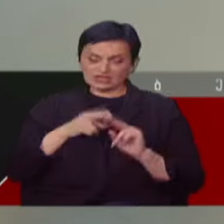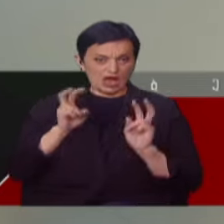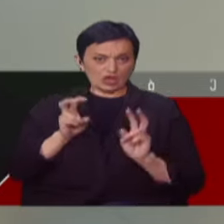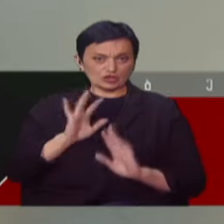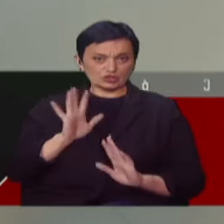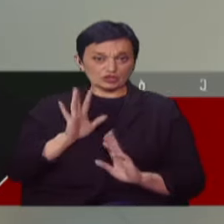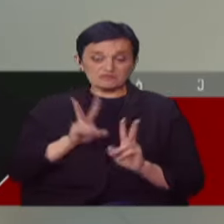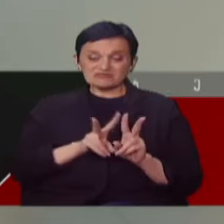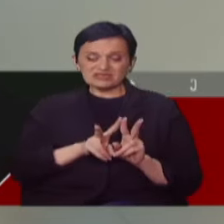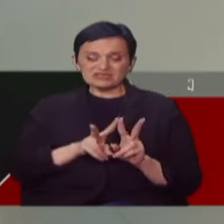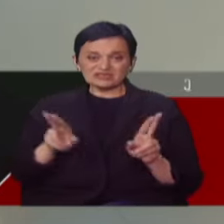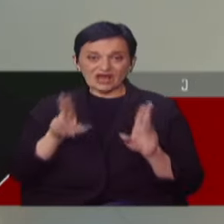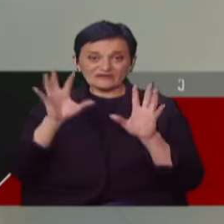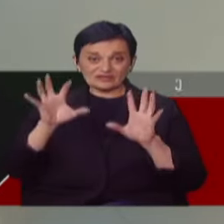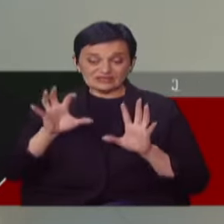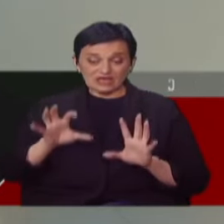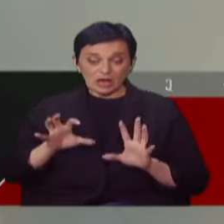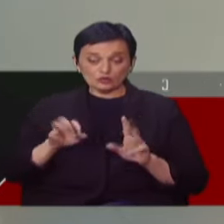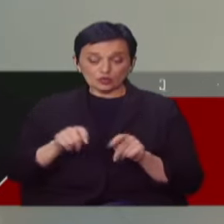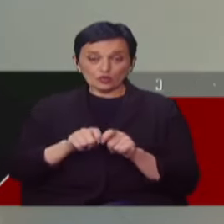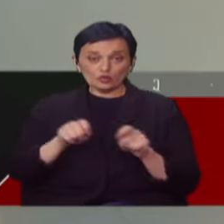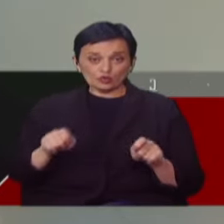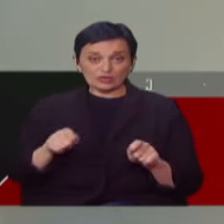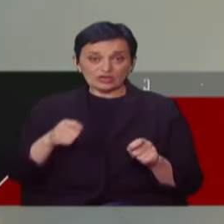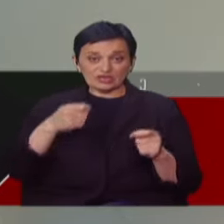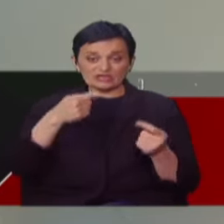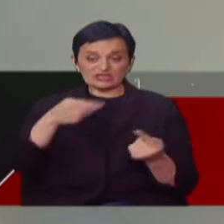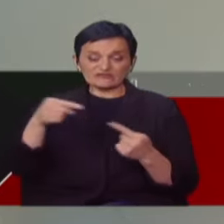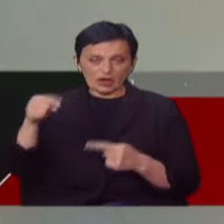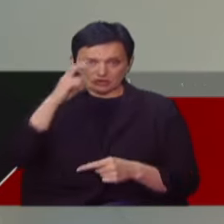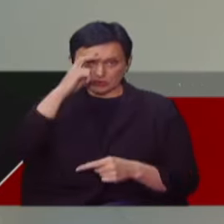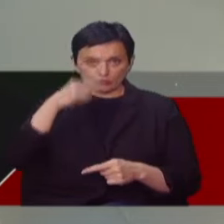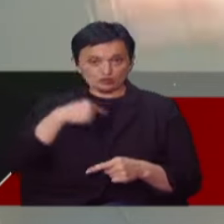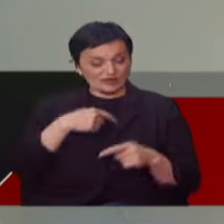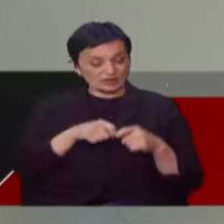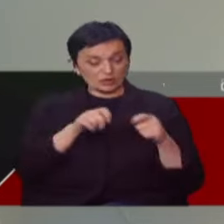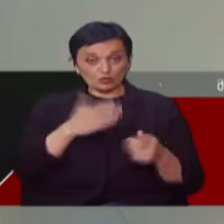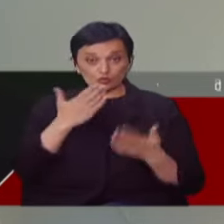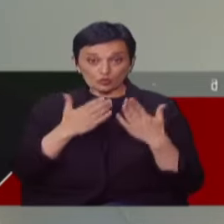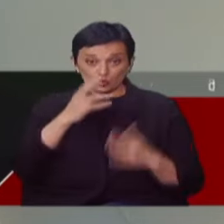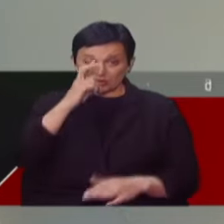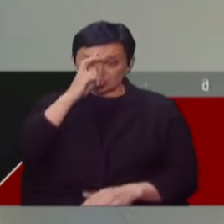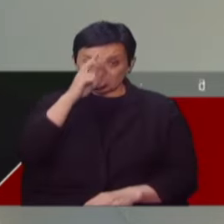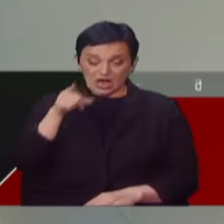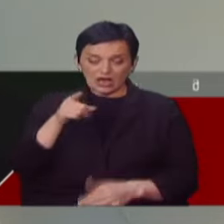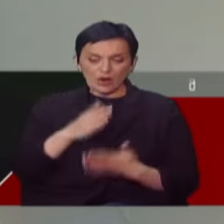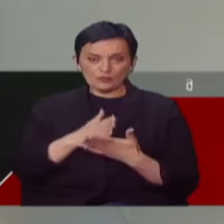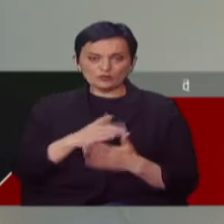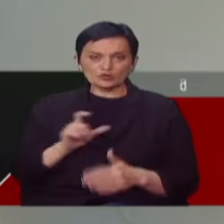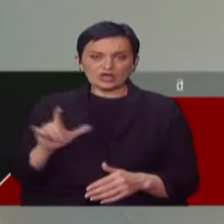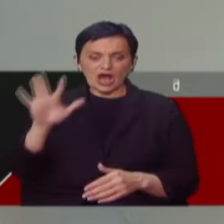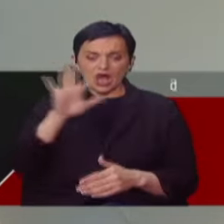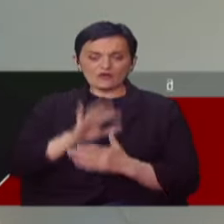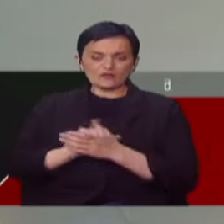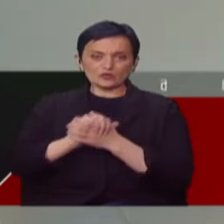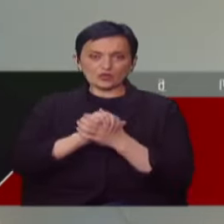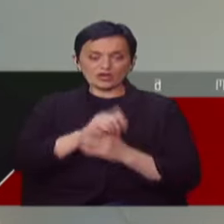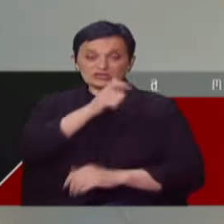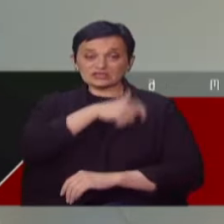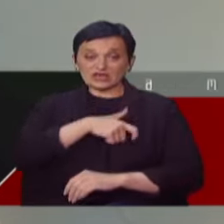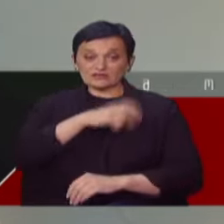რასაც მსგავს კანონმდებლობას ქმნის სხვა სახელმწიფო, ჩვენ არ შევქმნათ. და თუ ეს სახელმწიფო მით უმეტეს არის ევროკავშირის